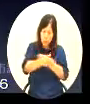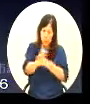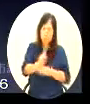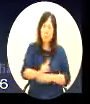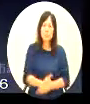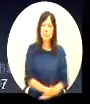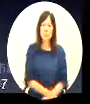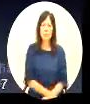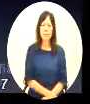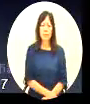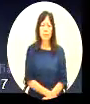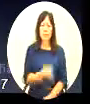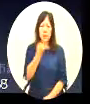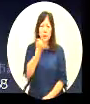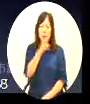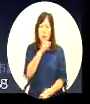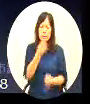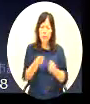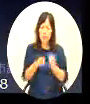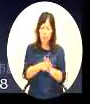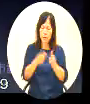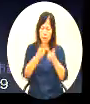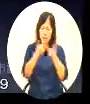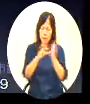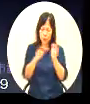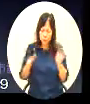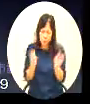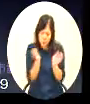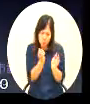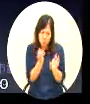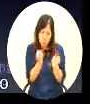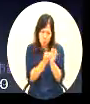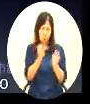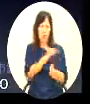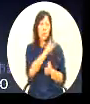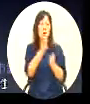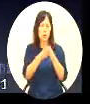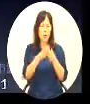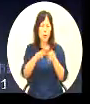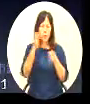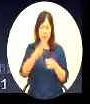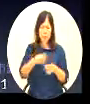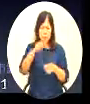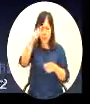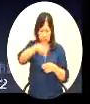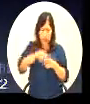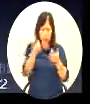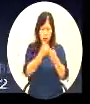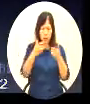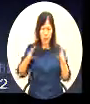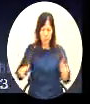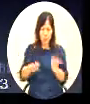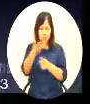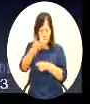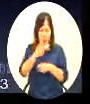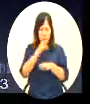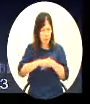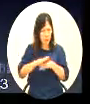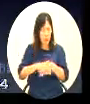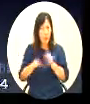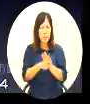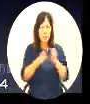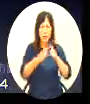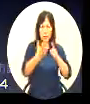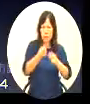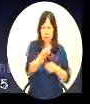度，是不是可以在这个会期都快结束，是不是最快能够在下个会期送进议会。那目前人权自治条